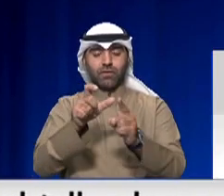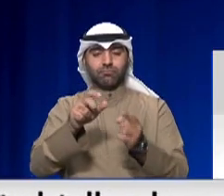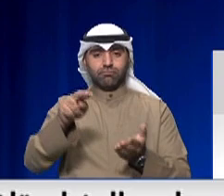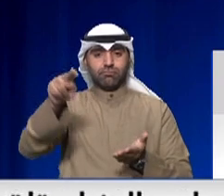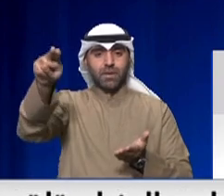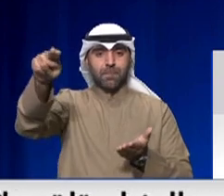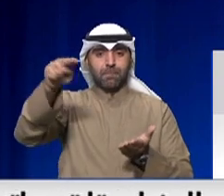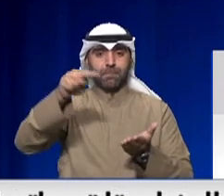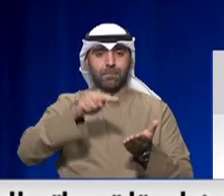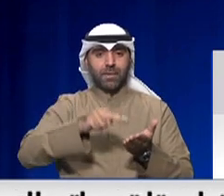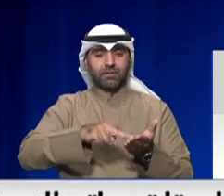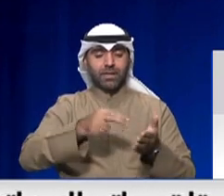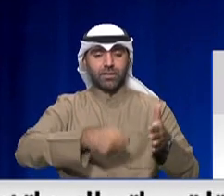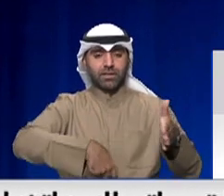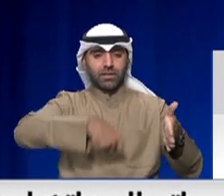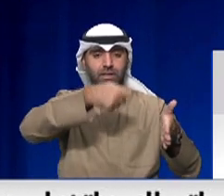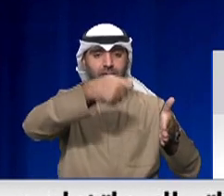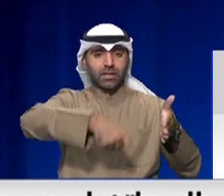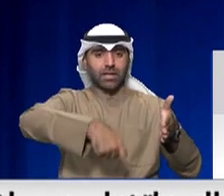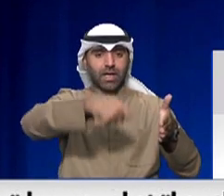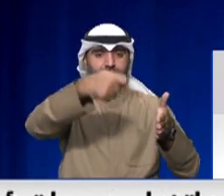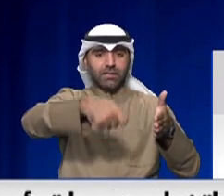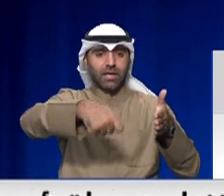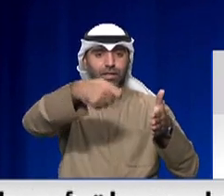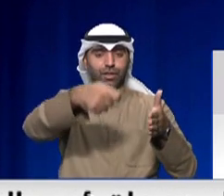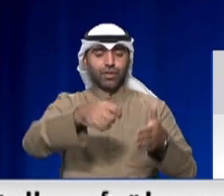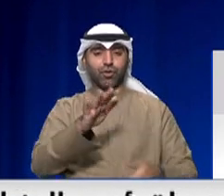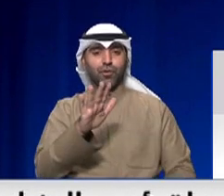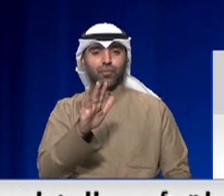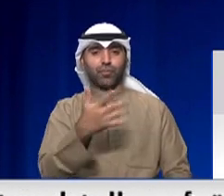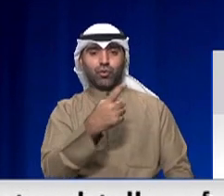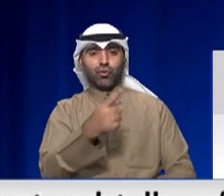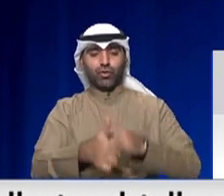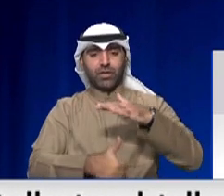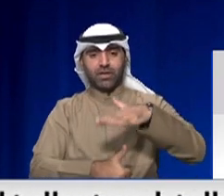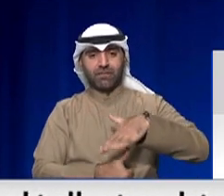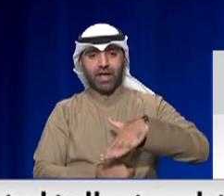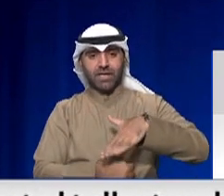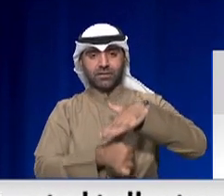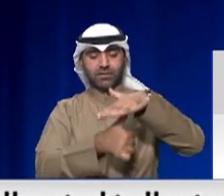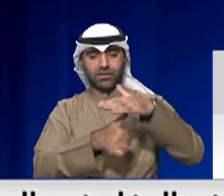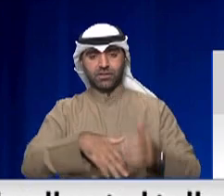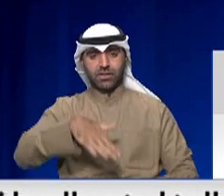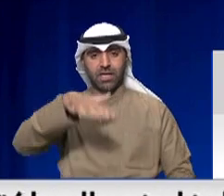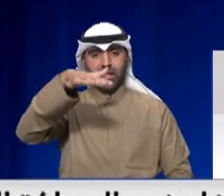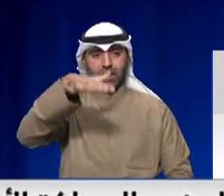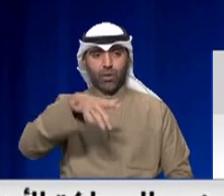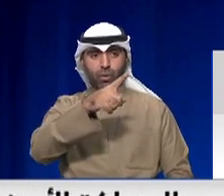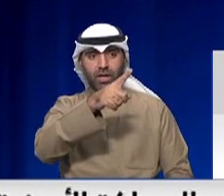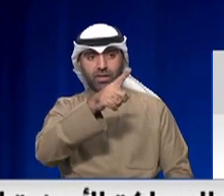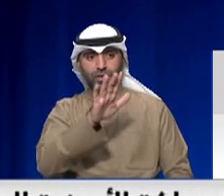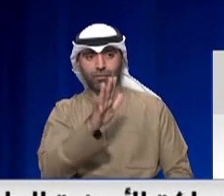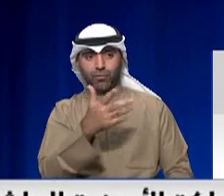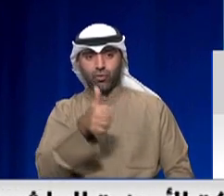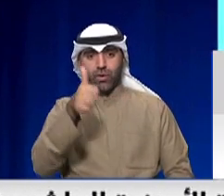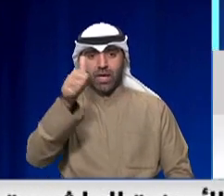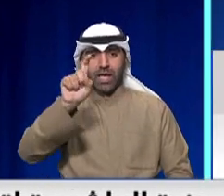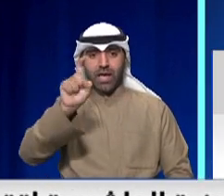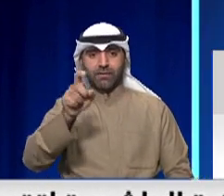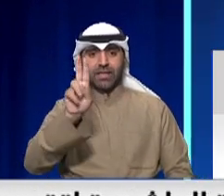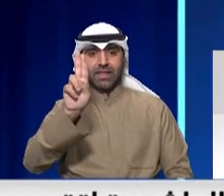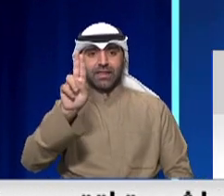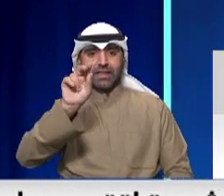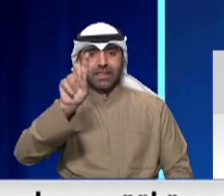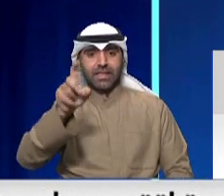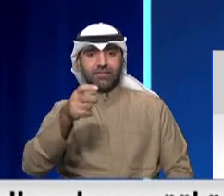رساله تعزيه من فخامه الرئيس اسياس افورقي رئيس دوله ارتريا الصديقه اعرب فيها فخامته عن خالص تعازيه